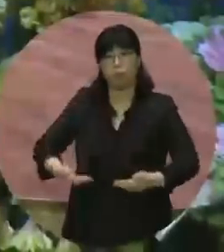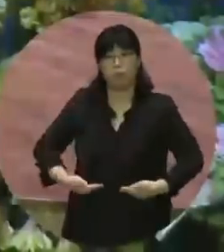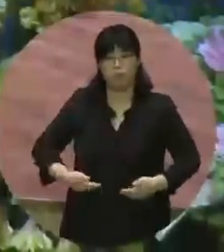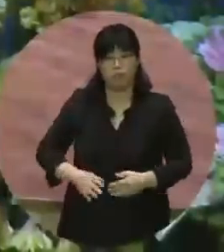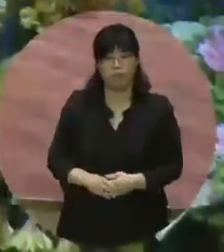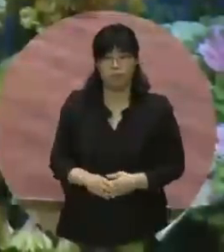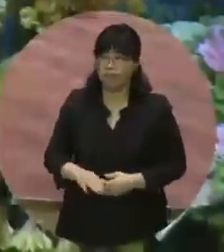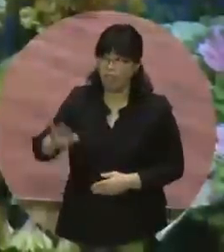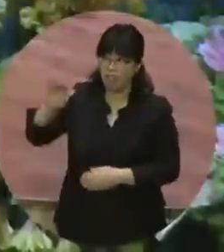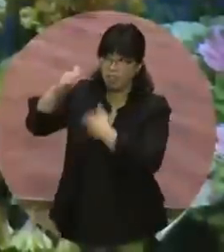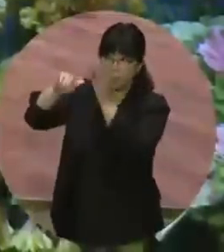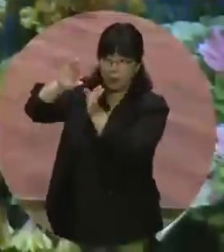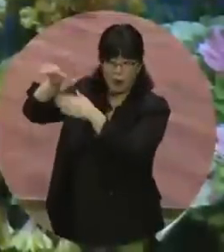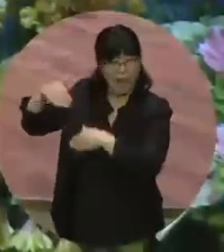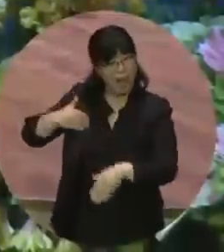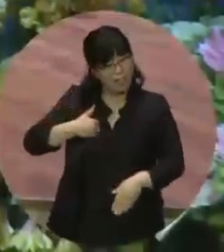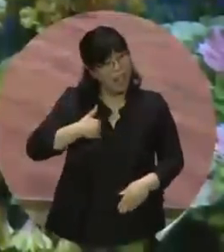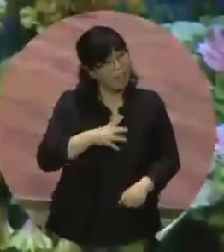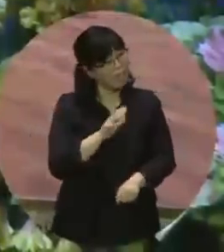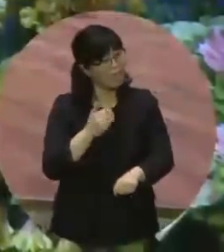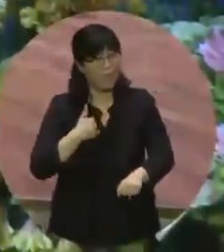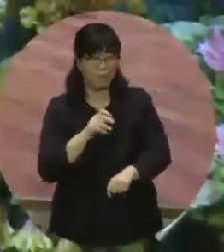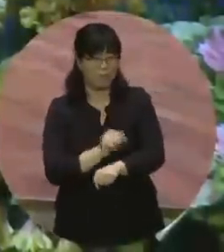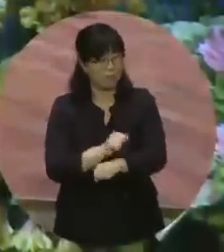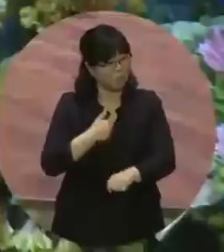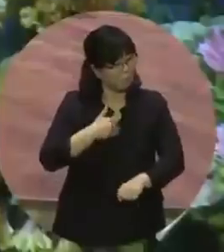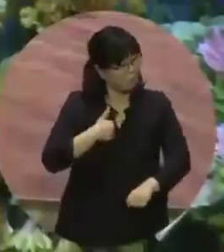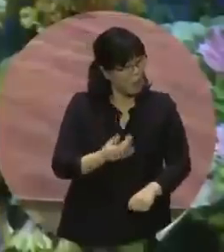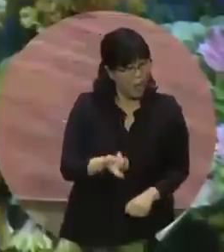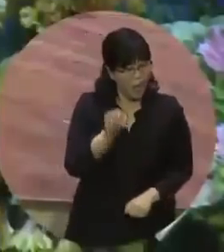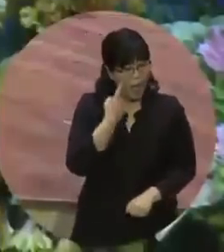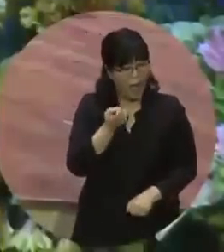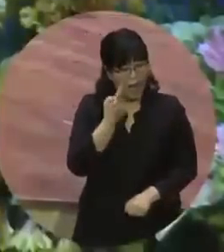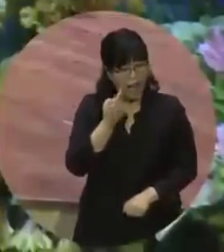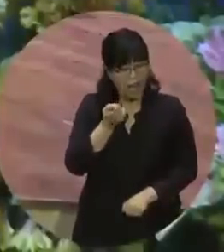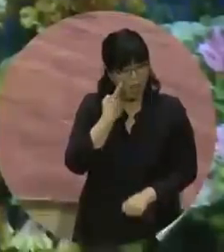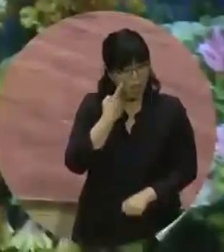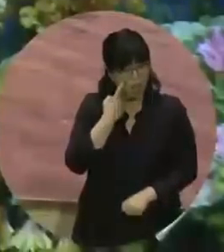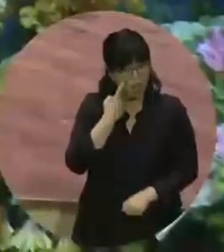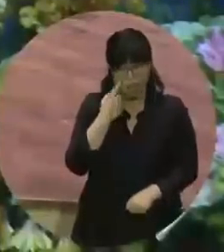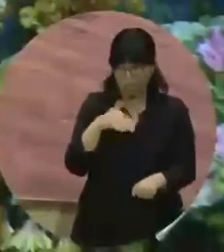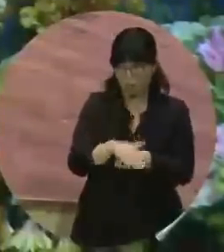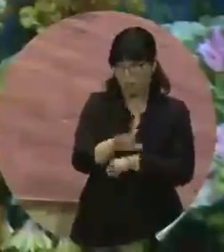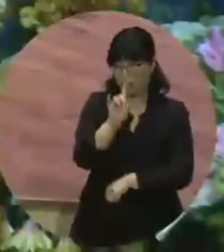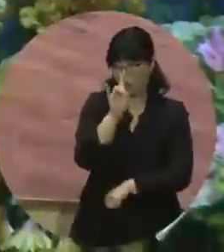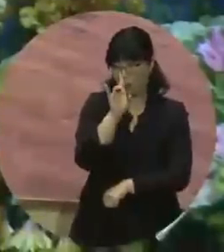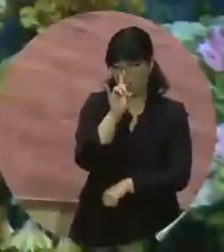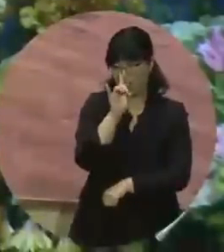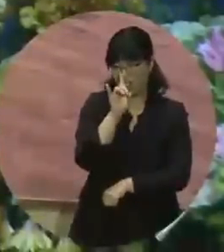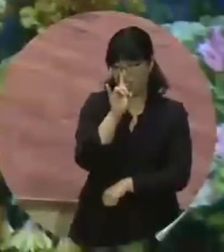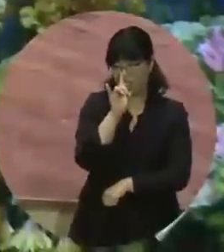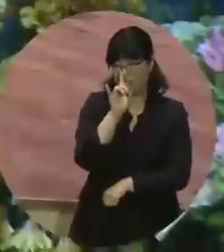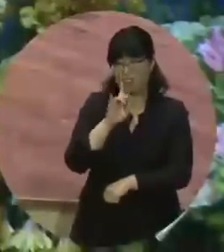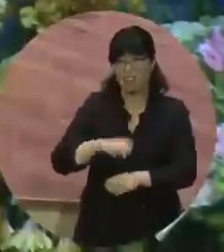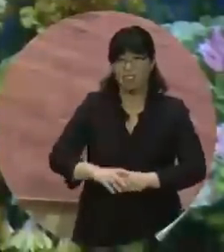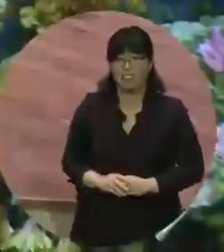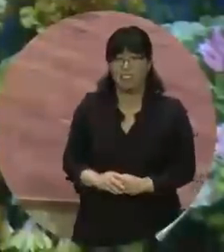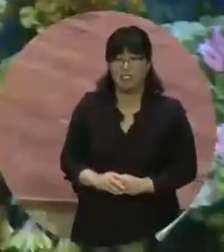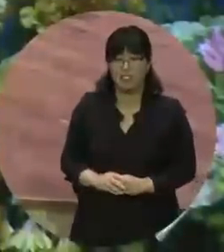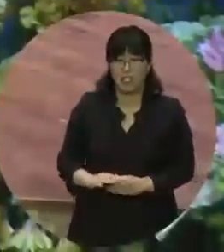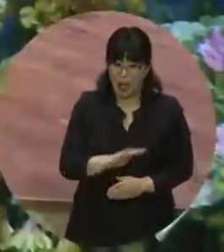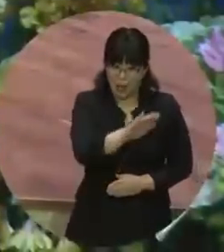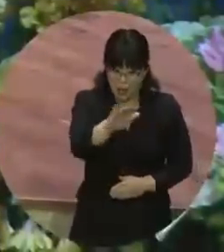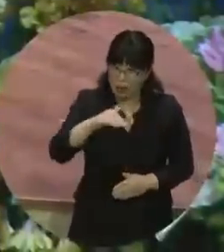것보다는 하나님께 맡길 때. 그래서 여러분요, 이렇게 하나님 능력 주시면요, 믿음에 무한